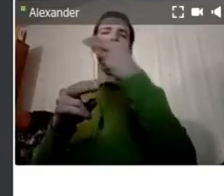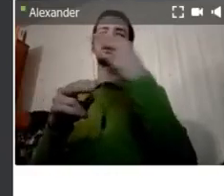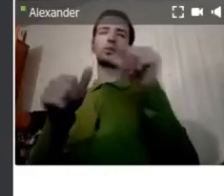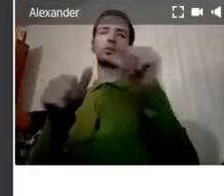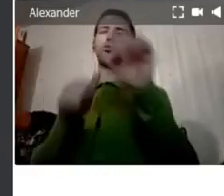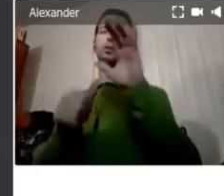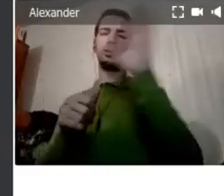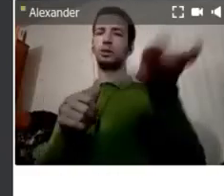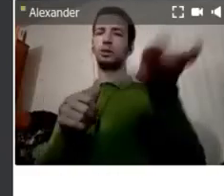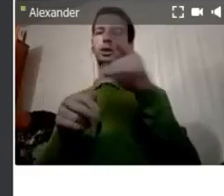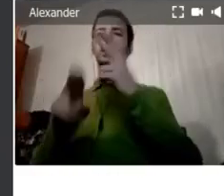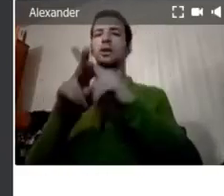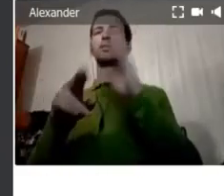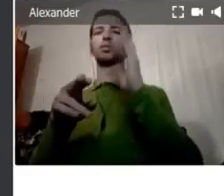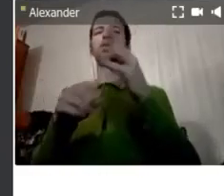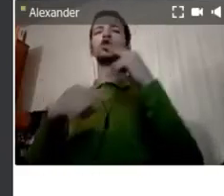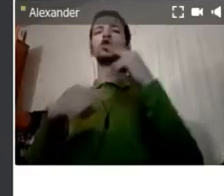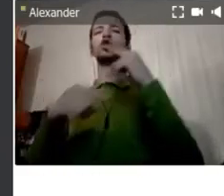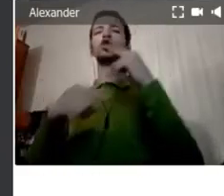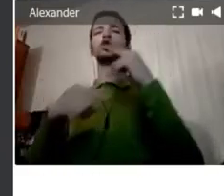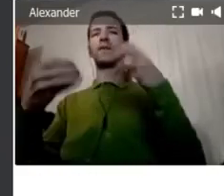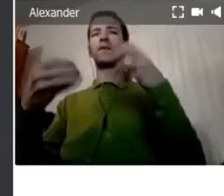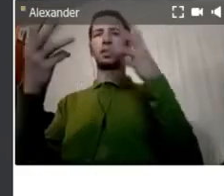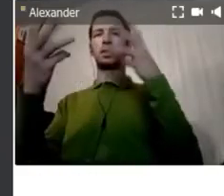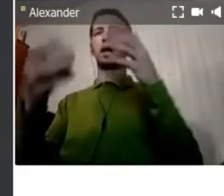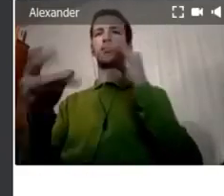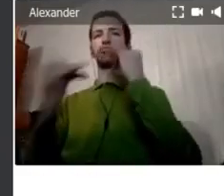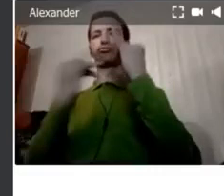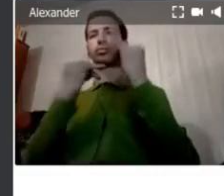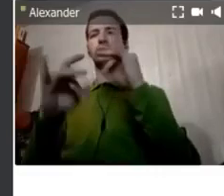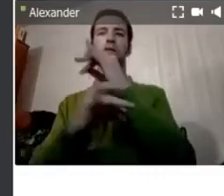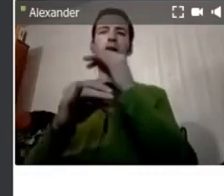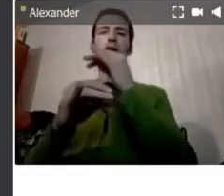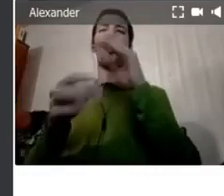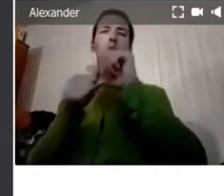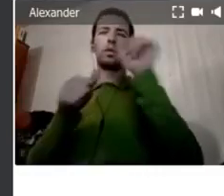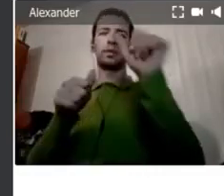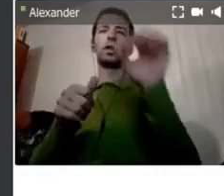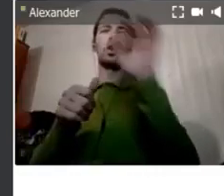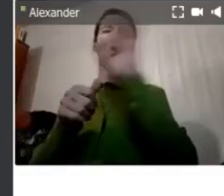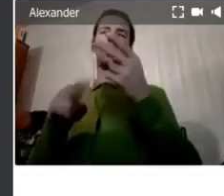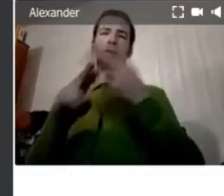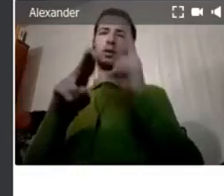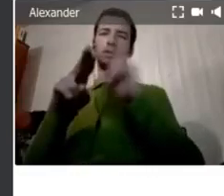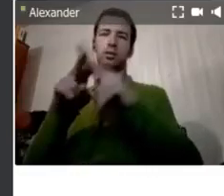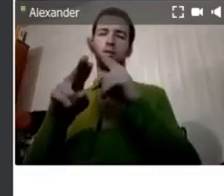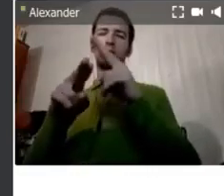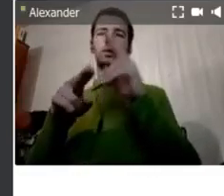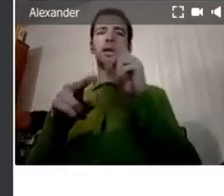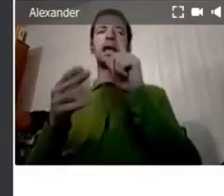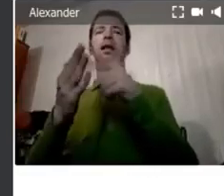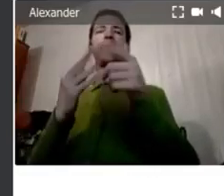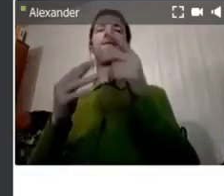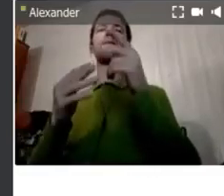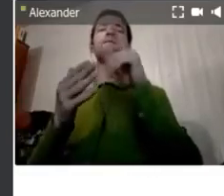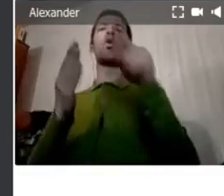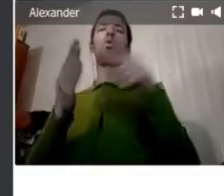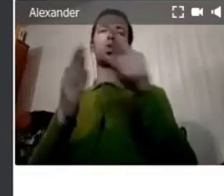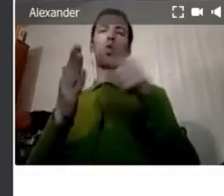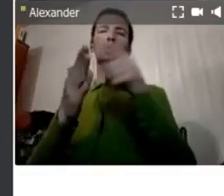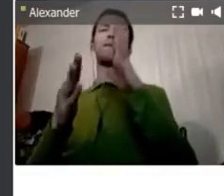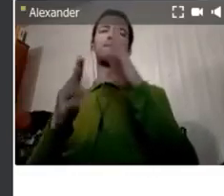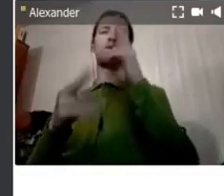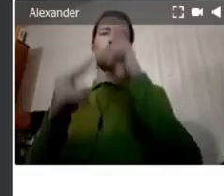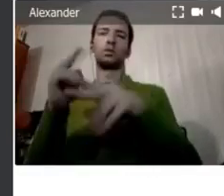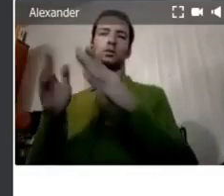мы посчитали 4 500 евро, соответственно, за небольшую структуру, там